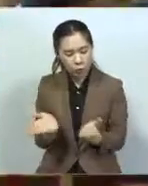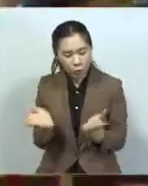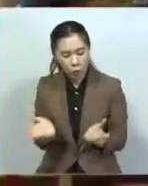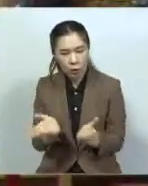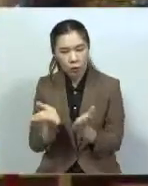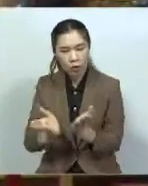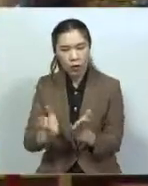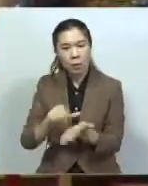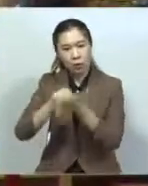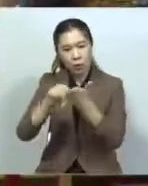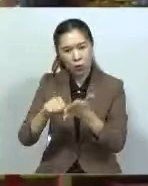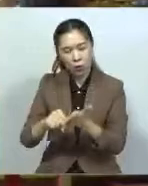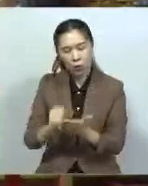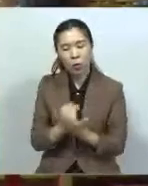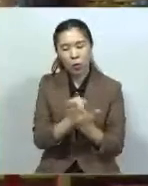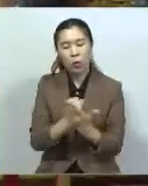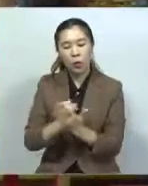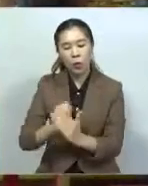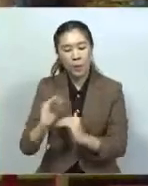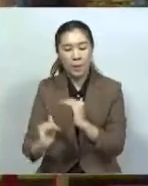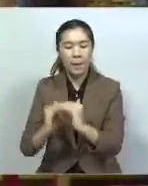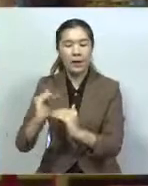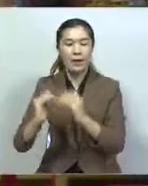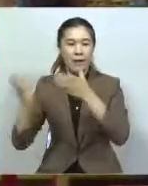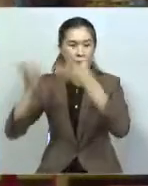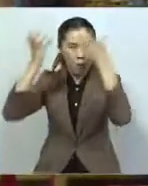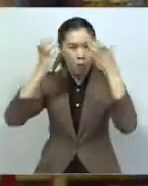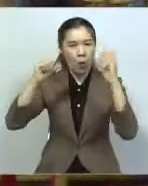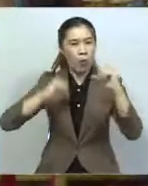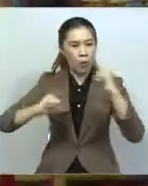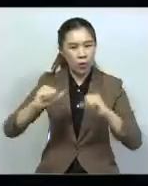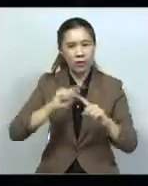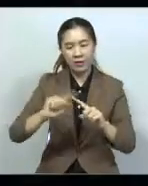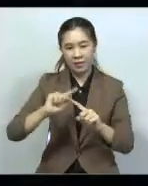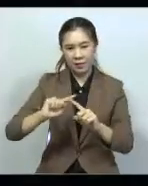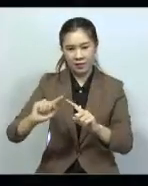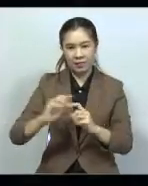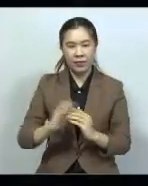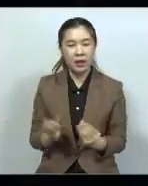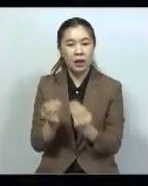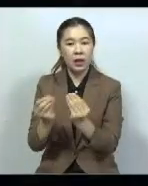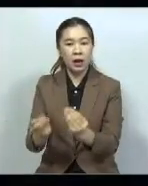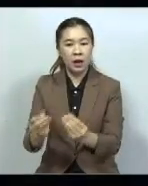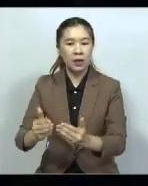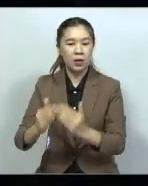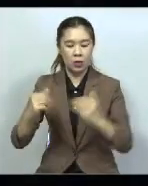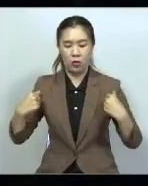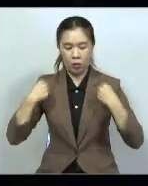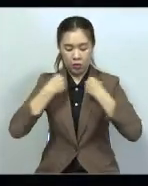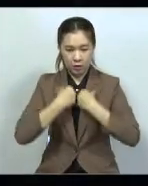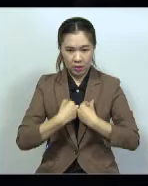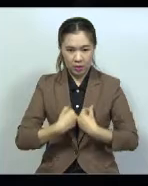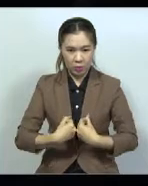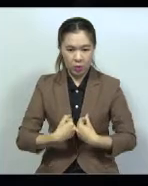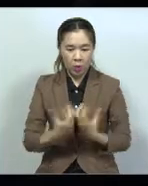ฟูสืบสานและพัฒนาการแสดงโขนในทุกมิติทรงพระกรุณาโปรดเกล้าโปรดกระหม่อมให้จัดสร้างเครื่องแต่งกาย